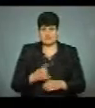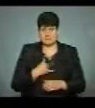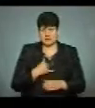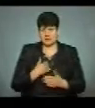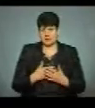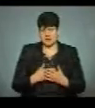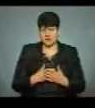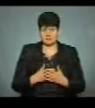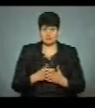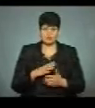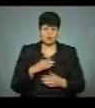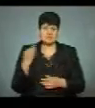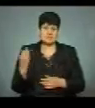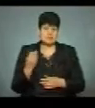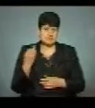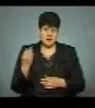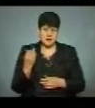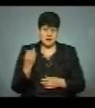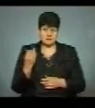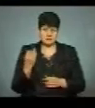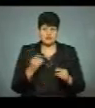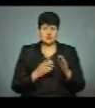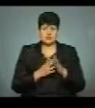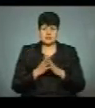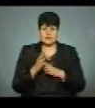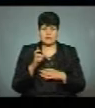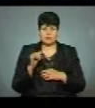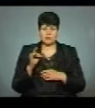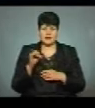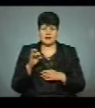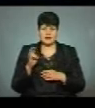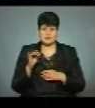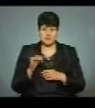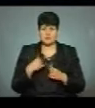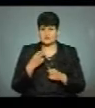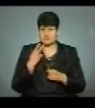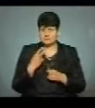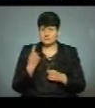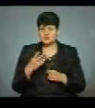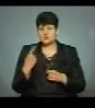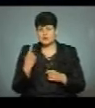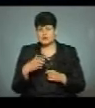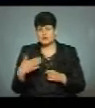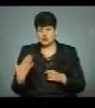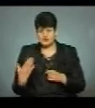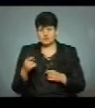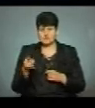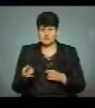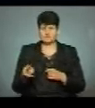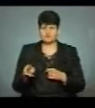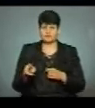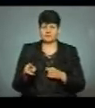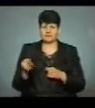наприклад, було цікаво із рослини бур'яни. Ми дивимося тільки з однієї сторони, там, що вони